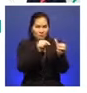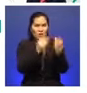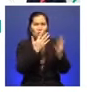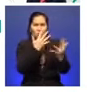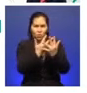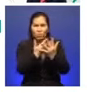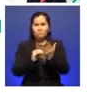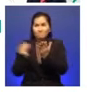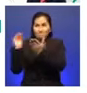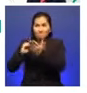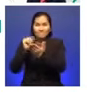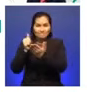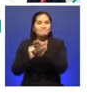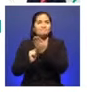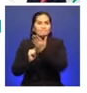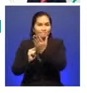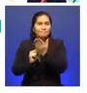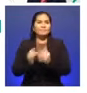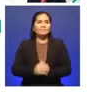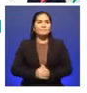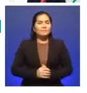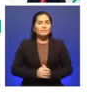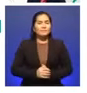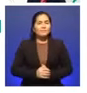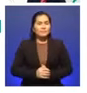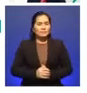เข้าไปทันทีสไลด์ต่อไปเลยค่ะ